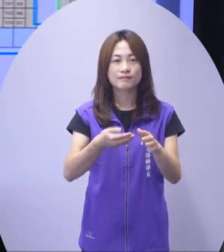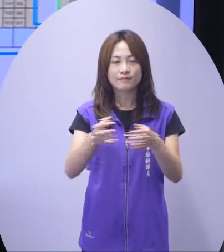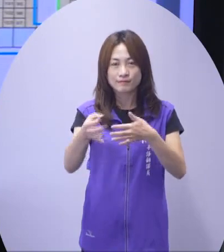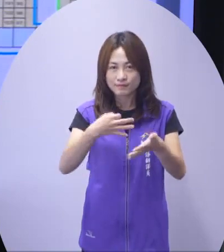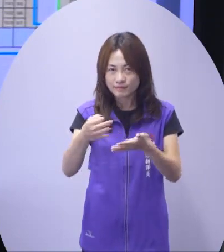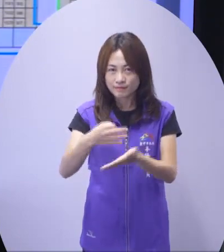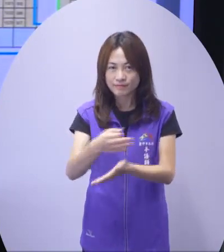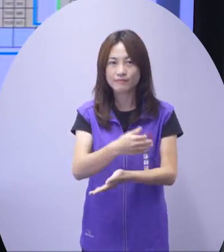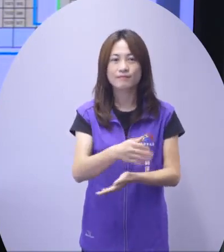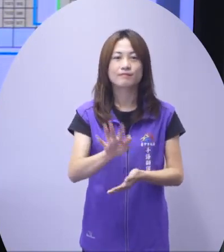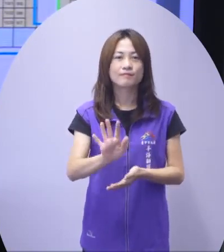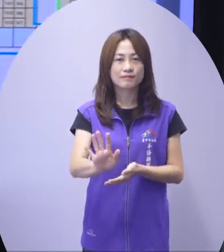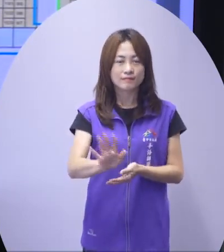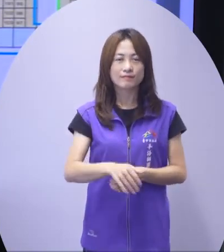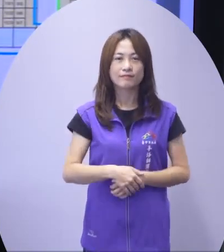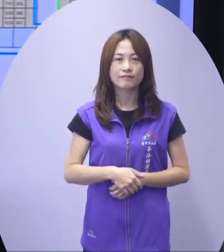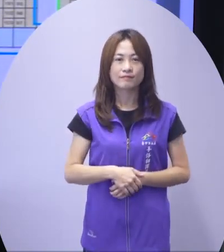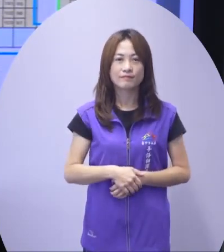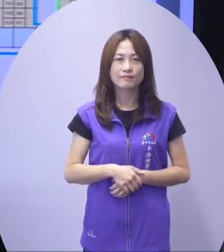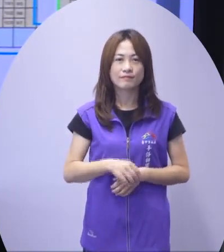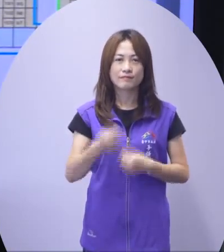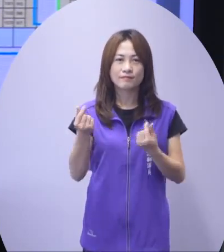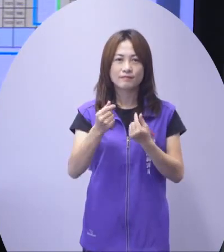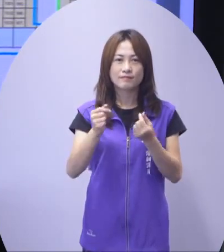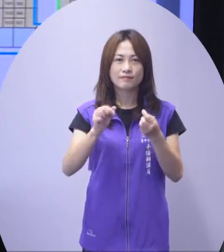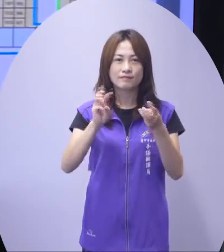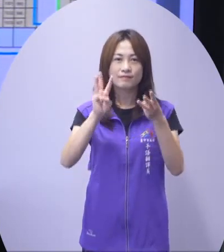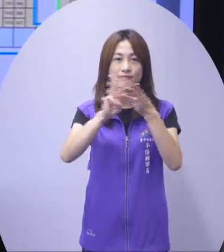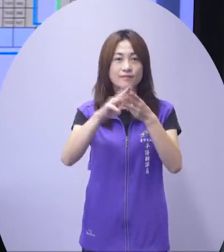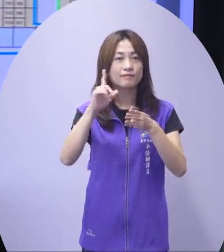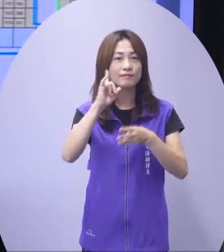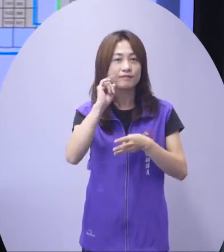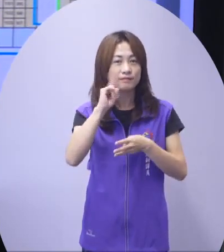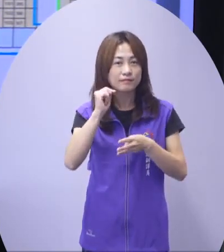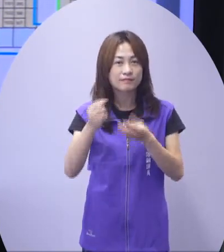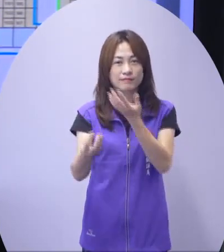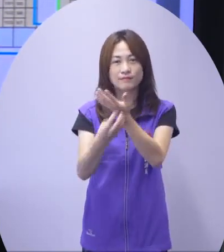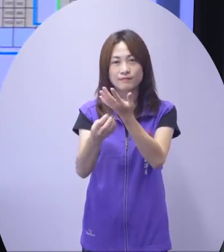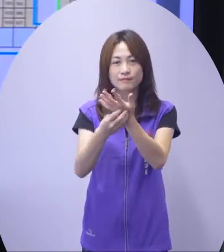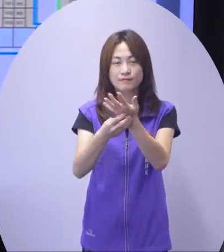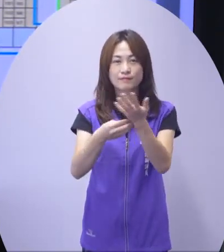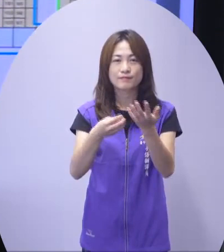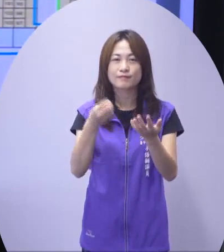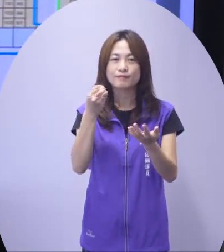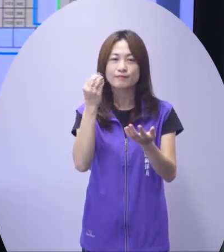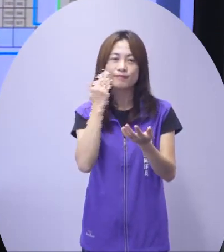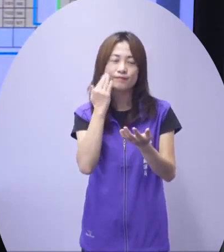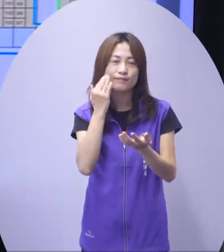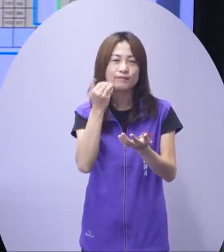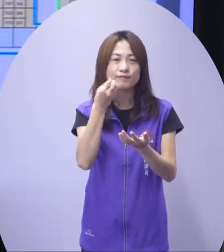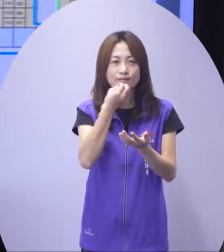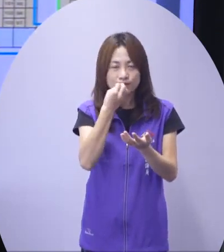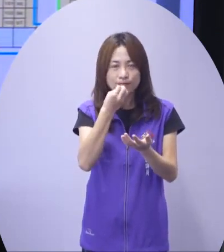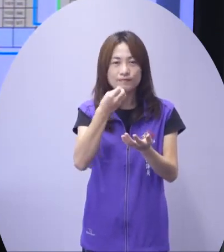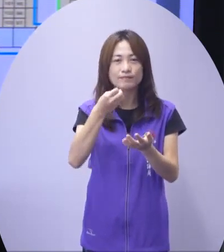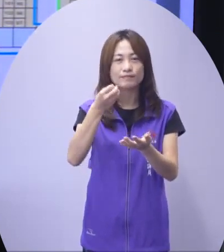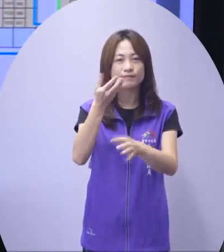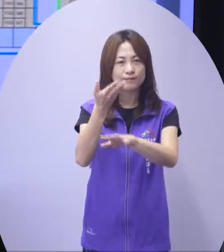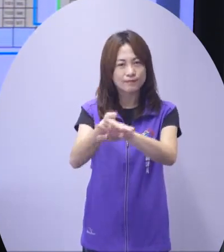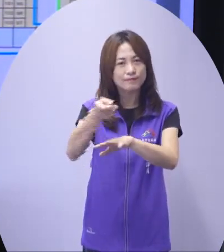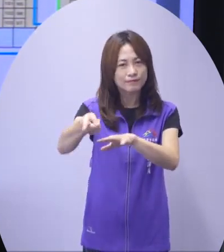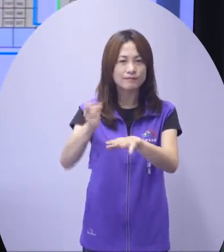的还有田妈妈所提供的这样的美食，我讲这个是来参观的民众也给大家方便啊。